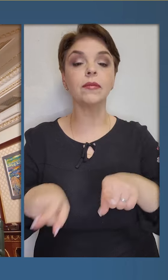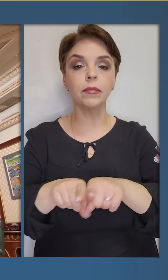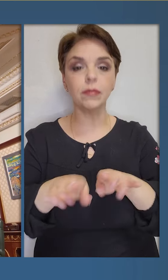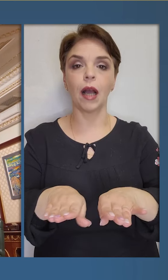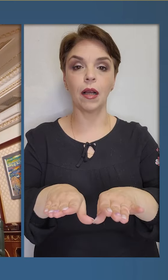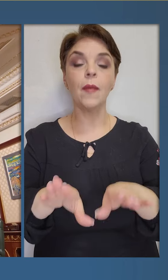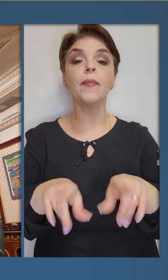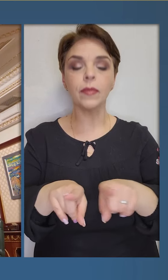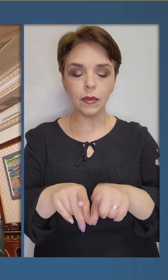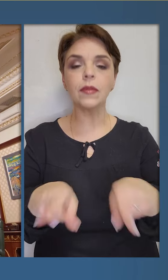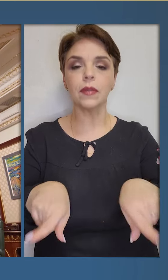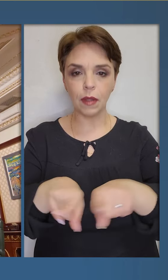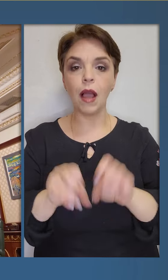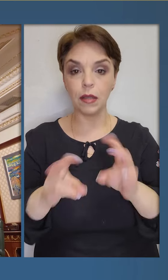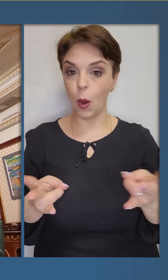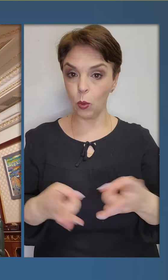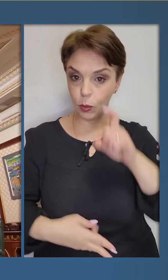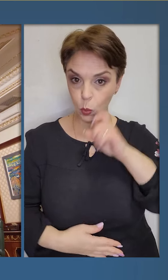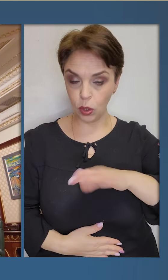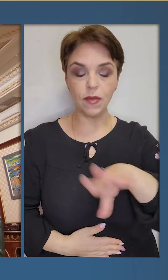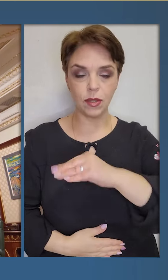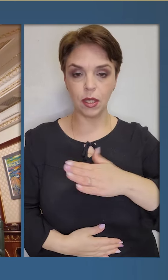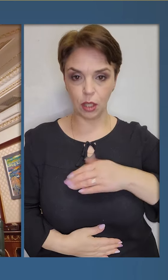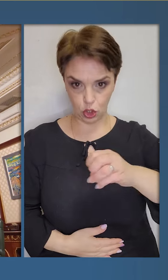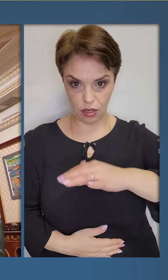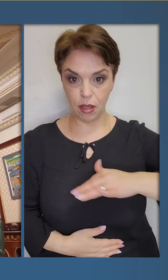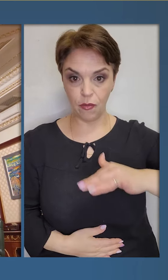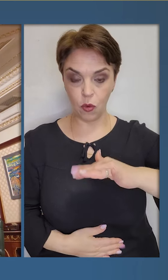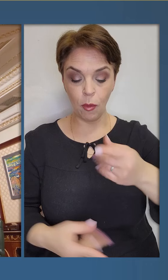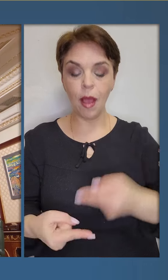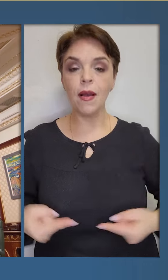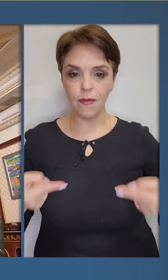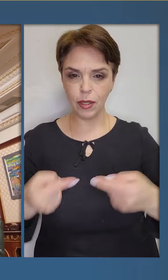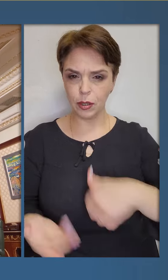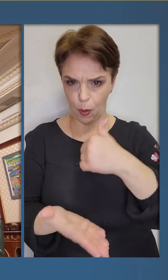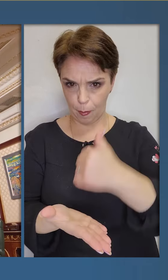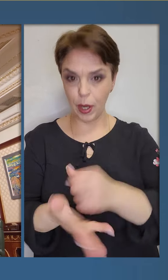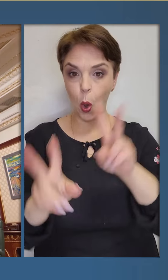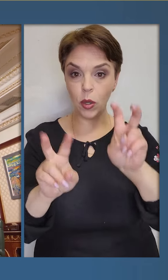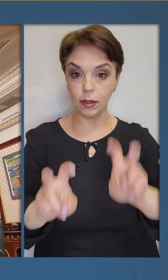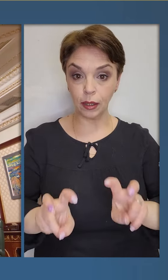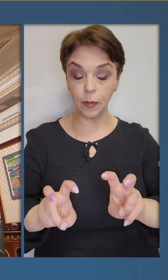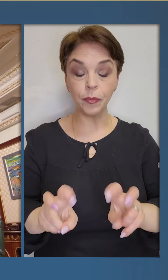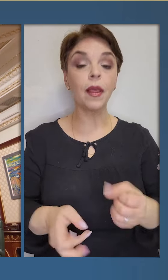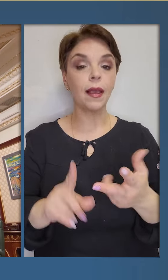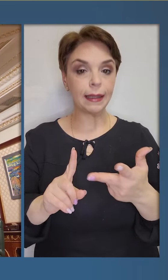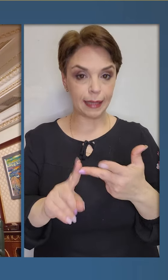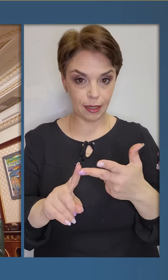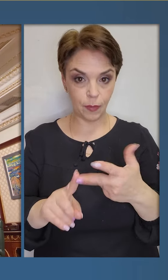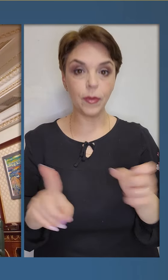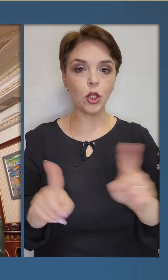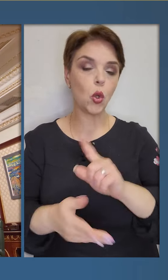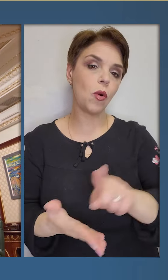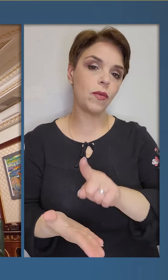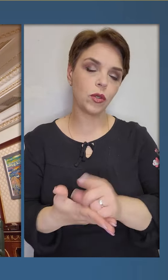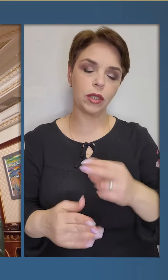так так як потрібно Україні та усій нашій Європі визначимо пріоритети і третє